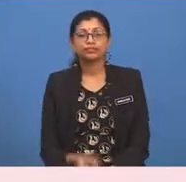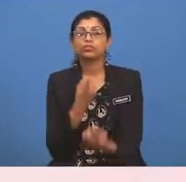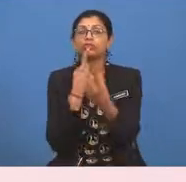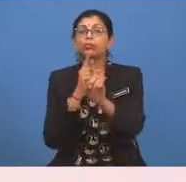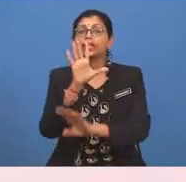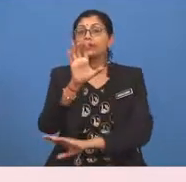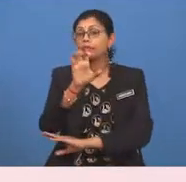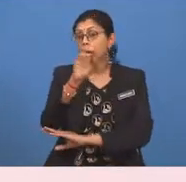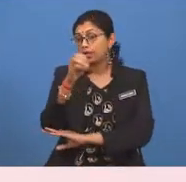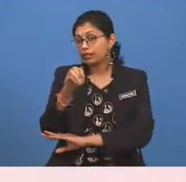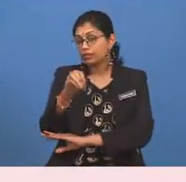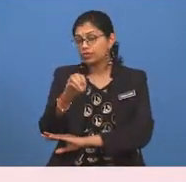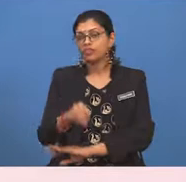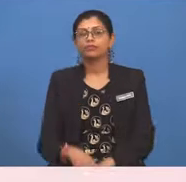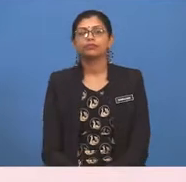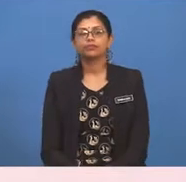50%.